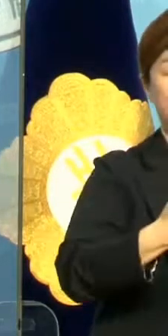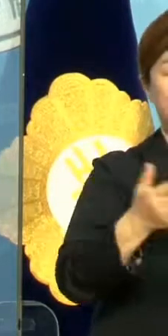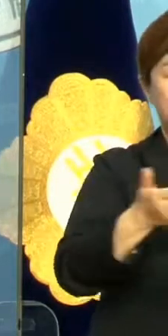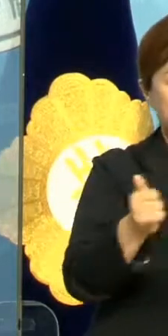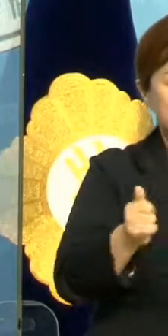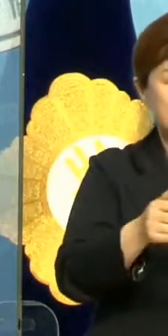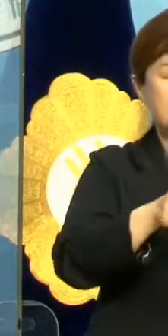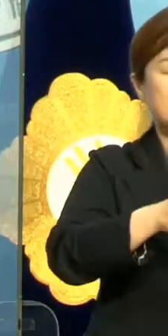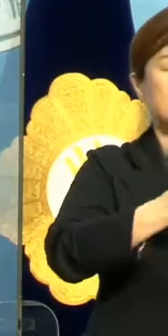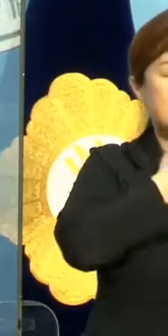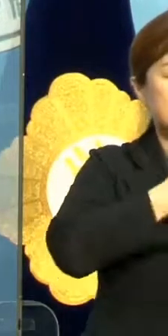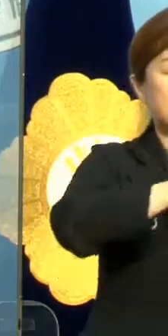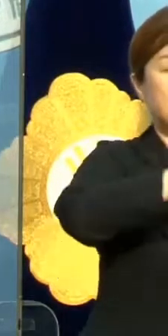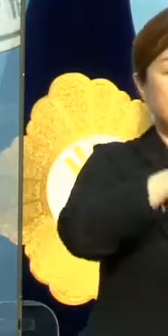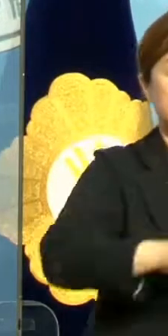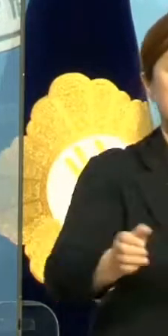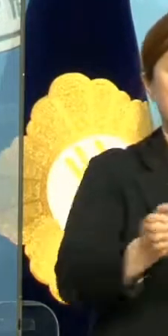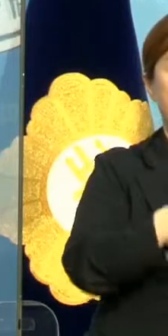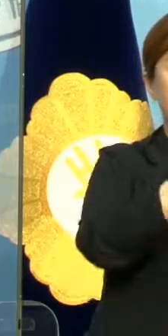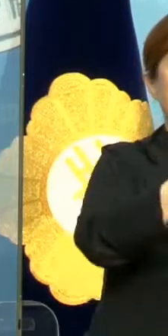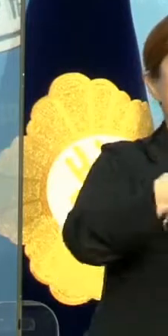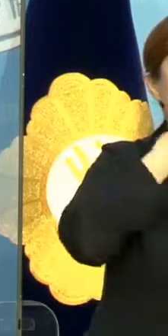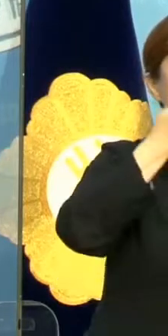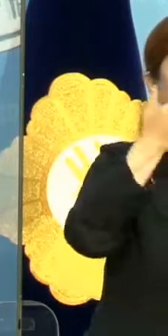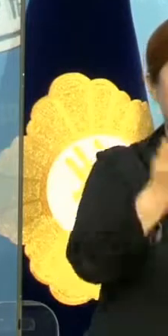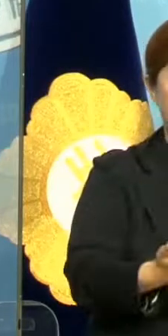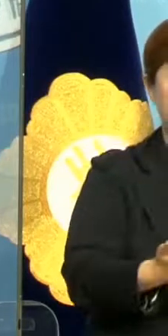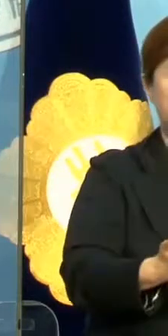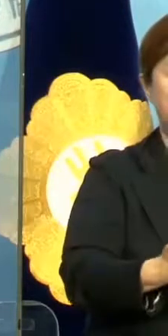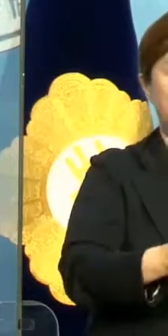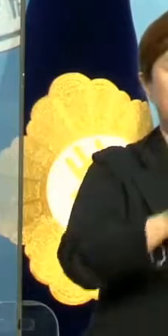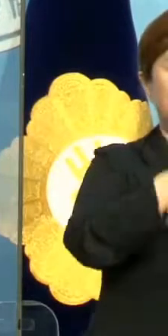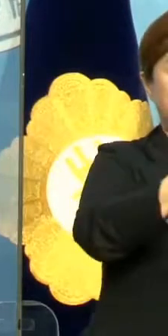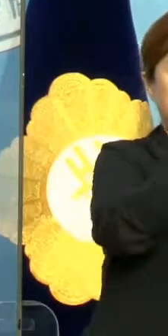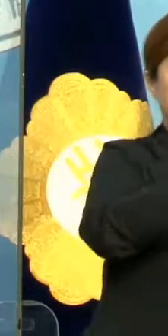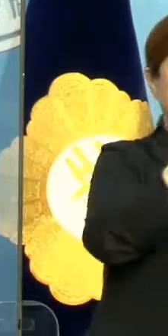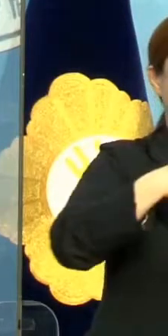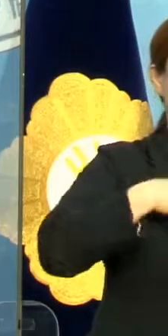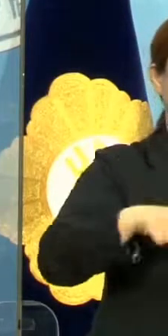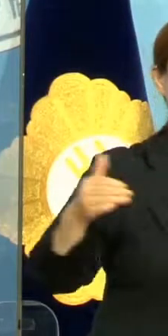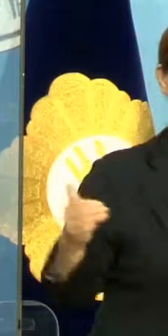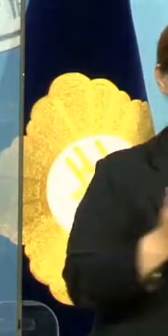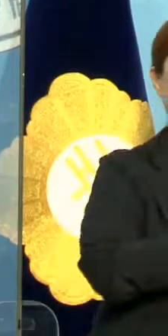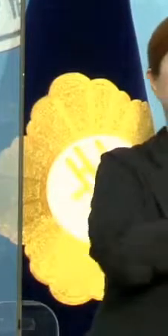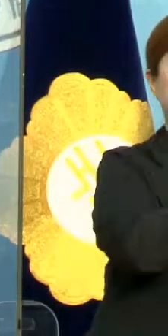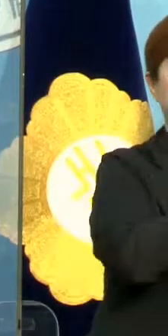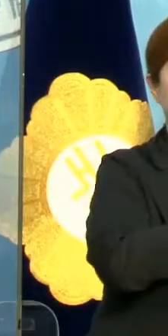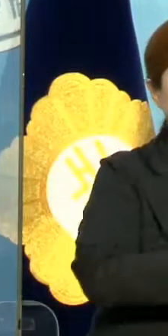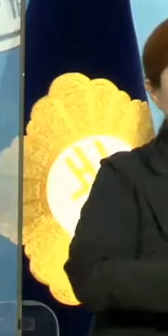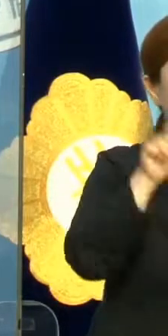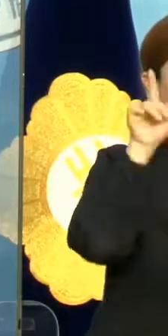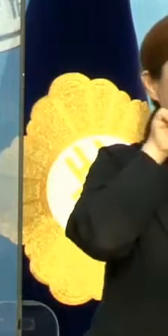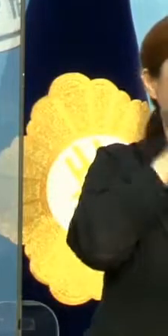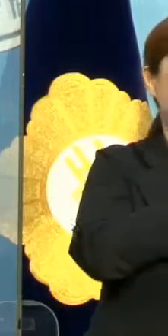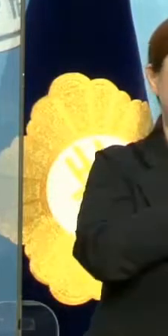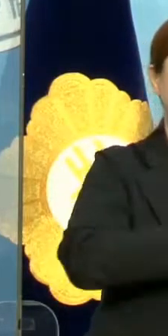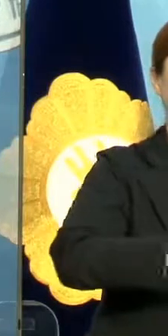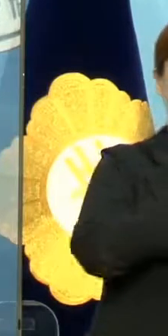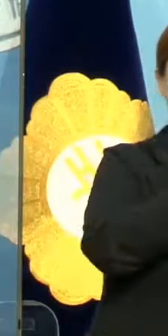희망 퇴직을 하고 무급 휴가에 체불임금을 포기하면서까지 힘겹게 하루를 버텨 내고